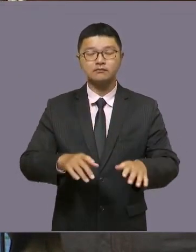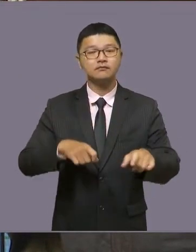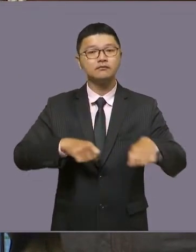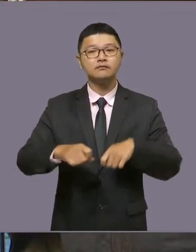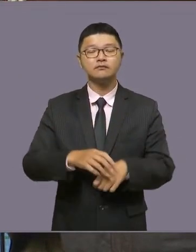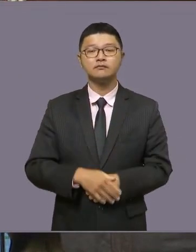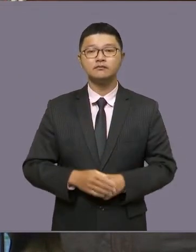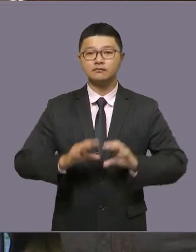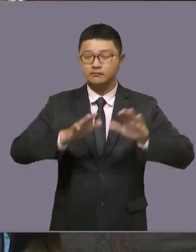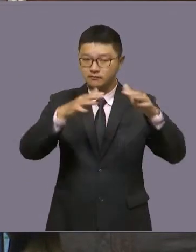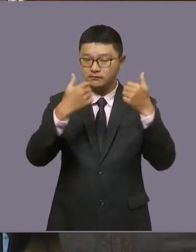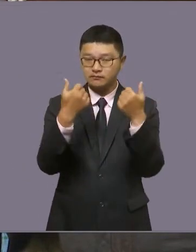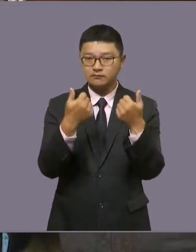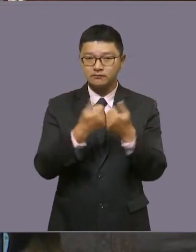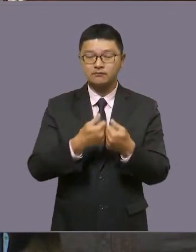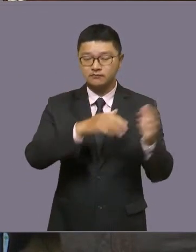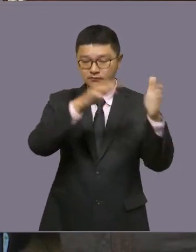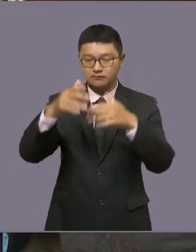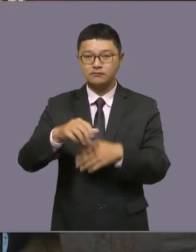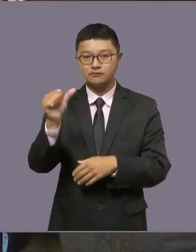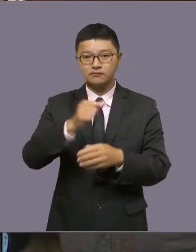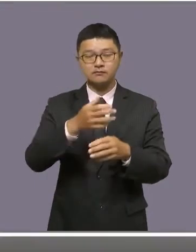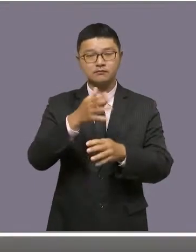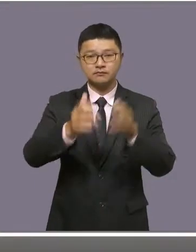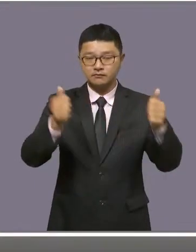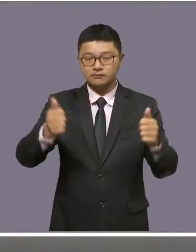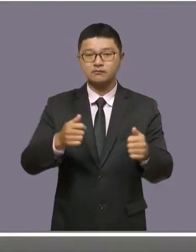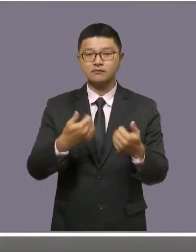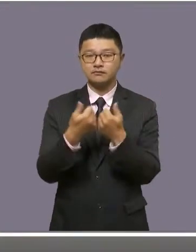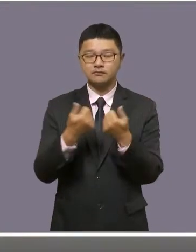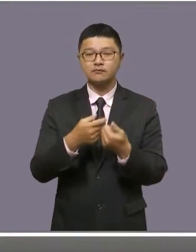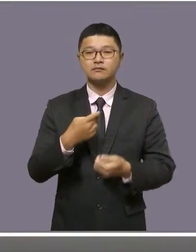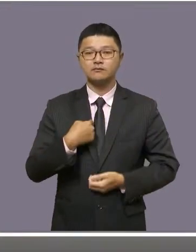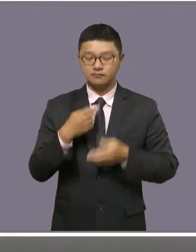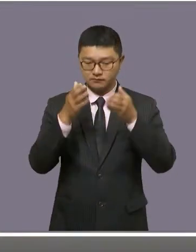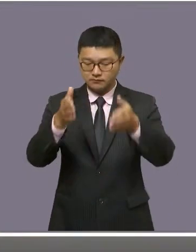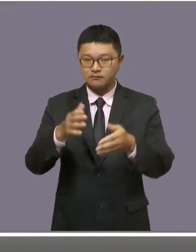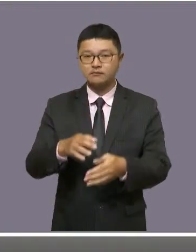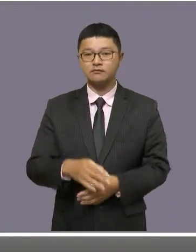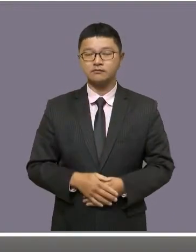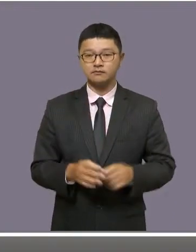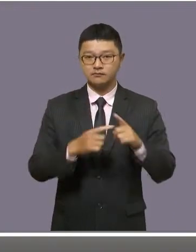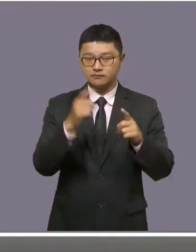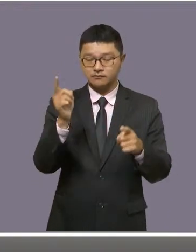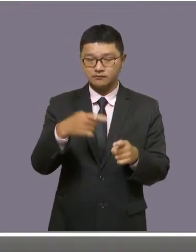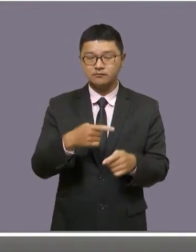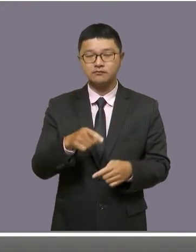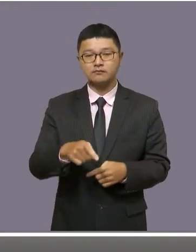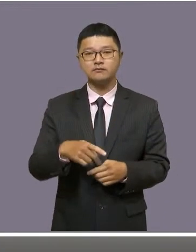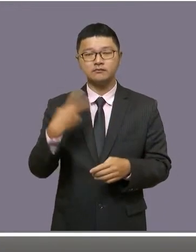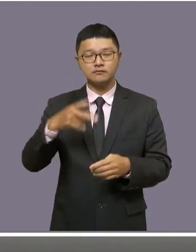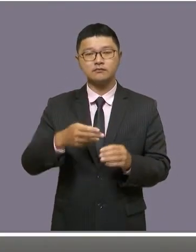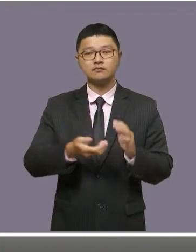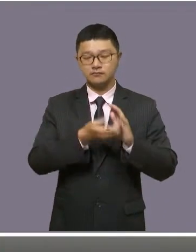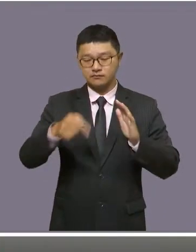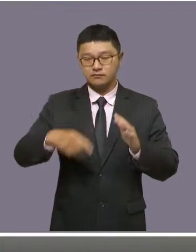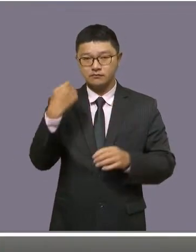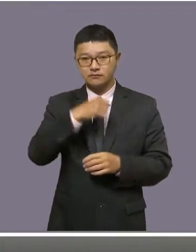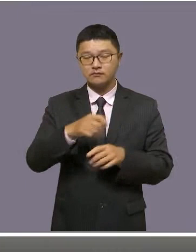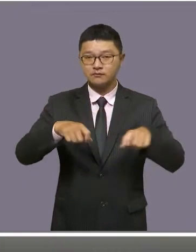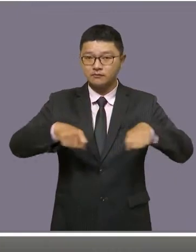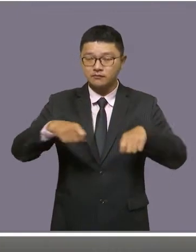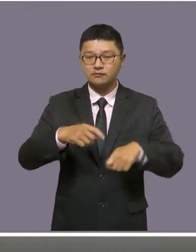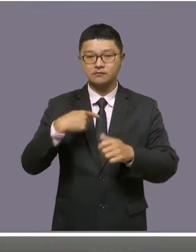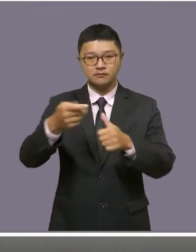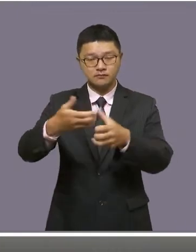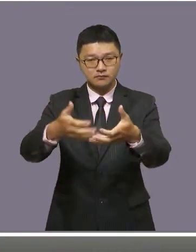们在国发会召集的五首长会议里面，已经针对我国强化人口及移民政策。那在教育部的部分，我们是